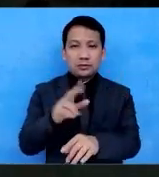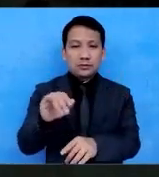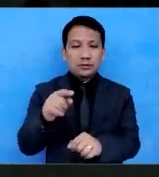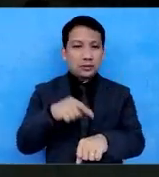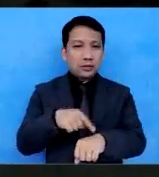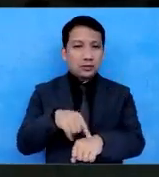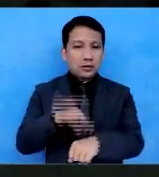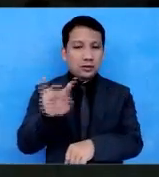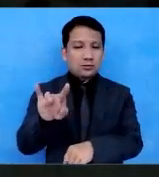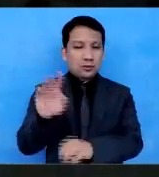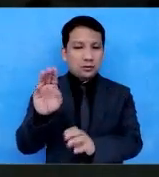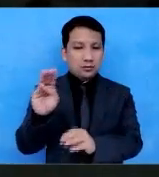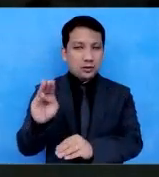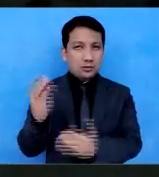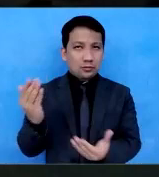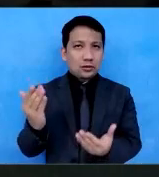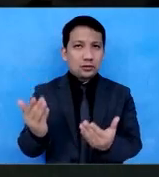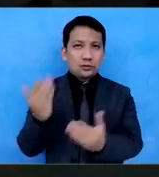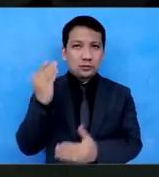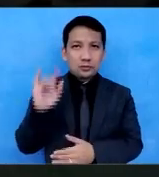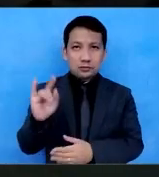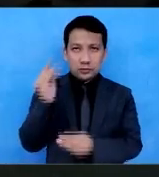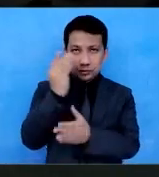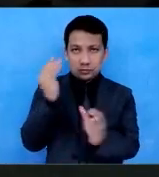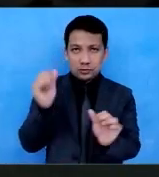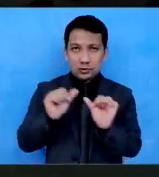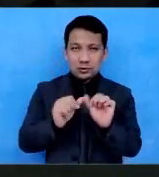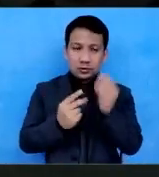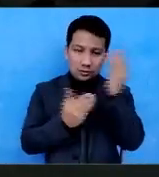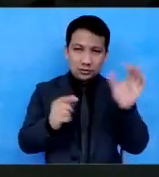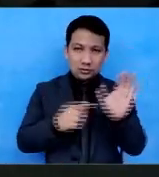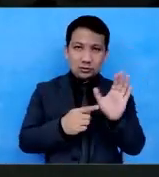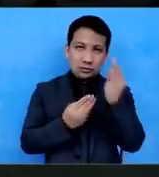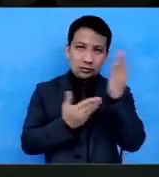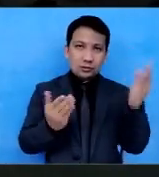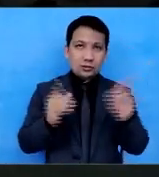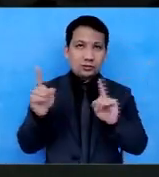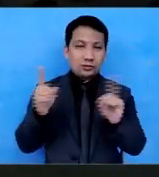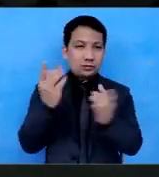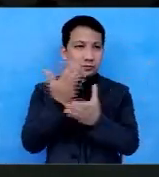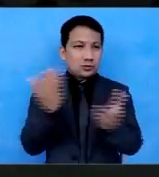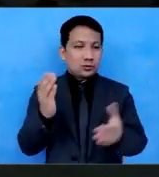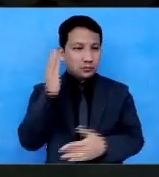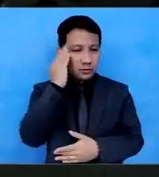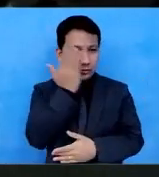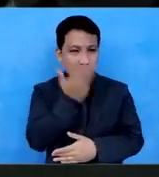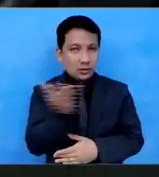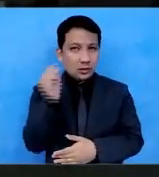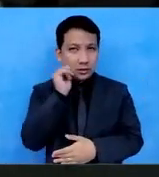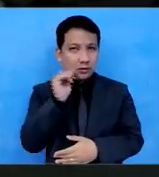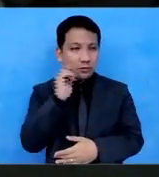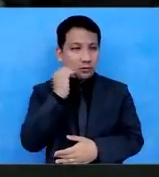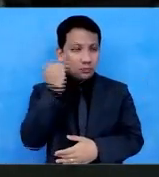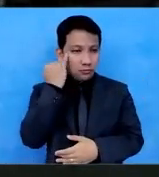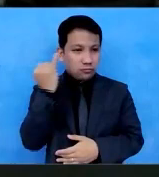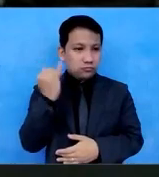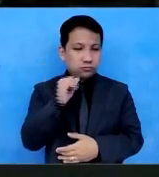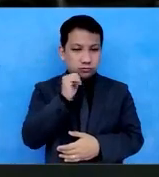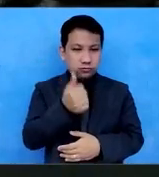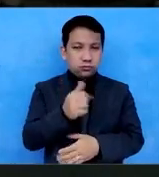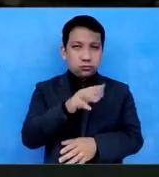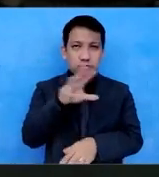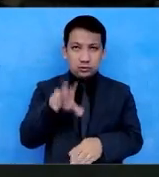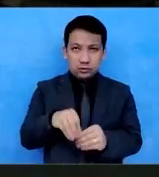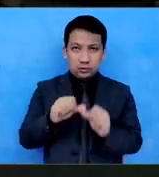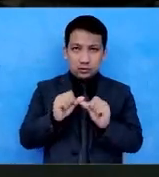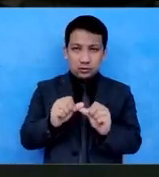sa Lunes, meron pa talagang media blitz na magaganap. Kakasama pa rin natin ang mga stars ng Batang Quiapo. At tomorrow naman, syempre, si Lovie po, meron din siyang